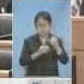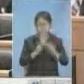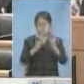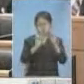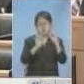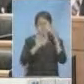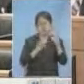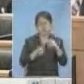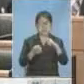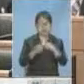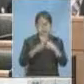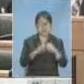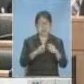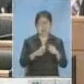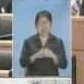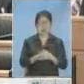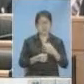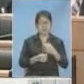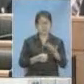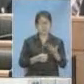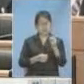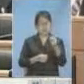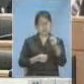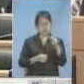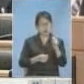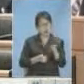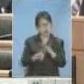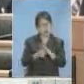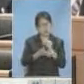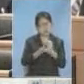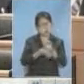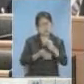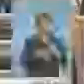ติดปัญหาตรงนี้ก็เหมือนกันก็อยากจะให้ท้องถิ่นนั้นได้ดูแลและช่วยเหลือต่อไปนะครับขอบคุณมากครับ